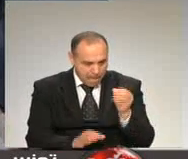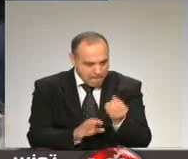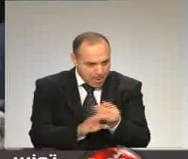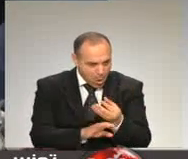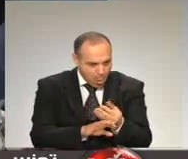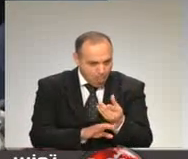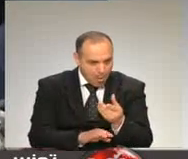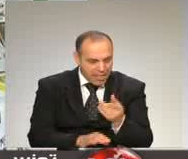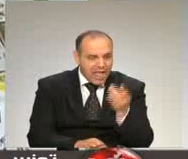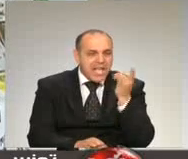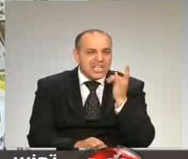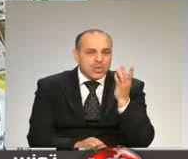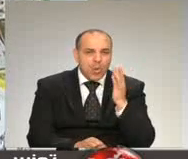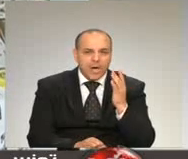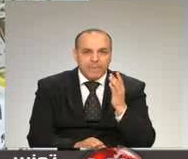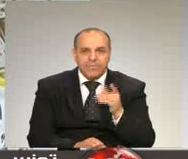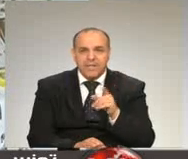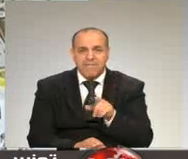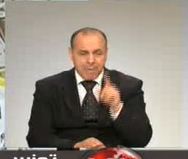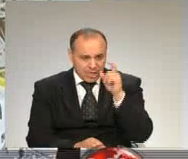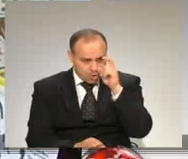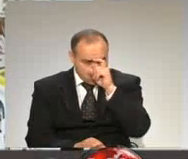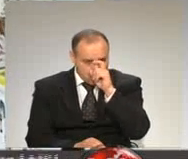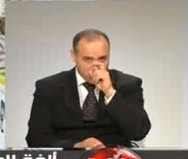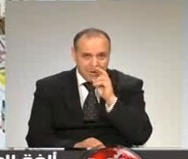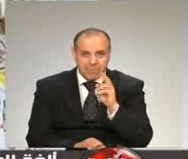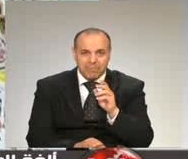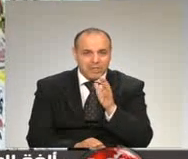معلومات قصص. حتى اللي يلقى صعوبة باش أنه